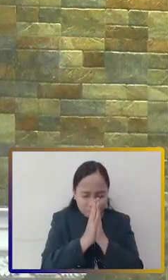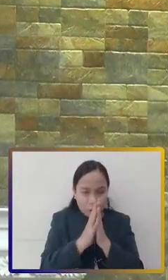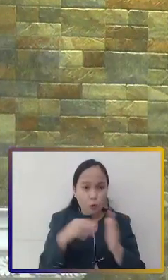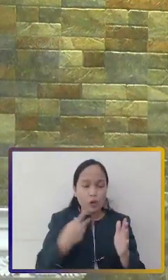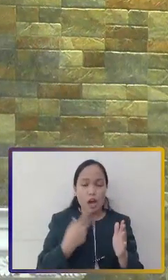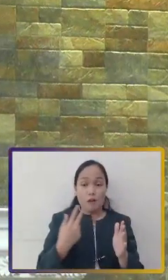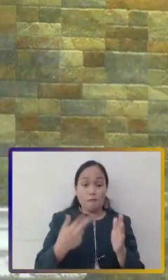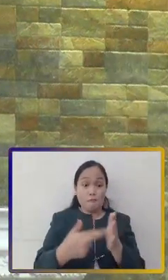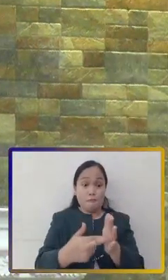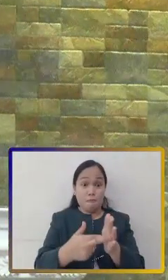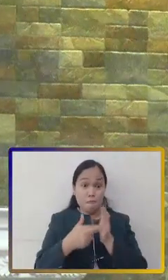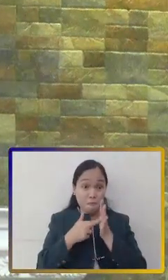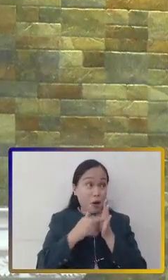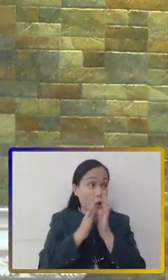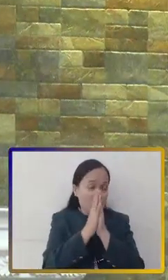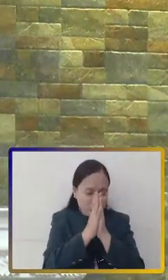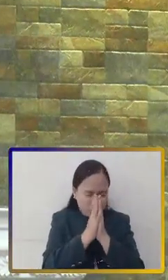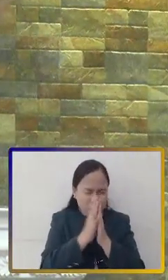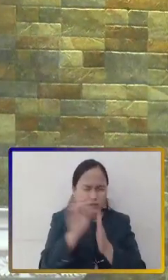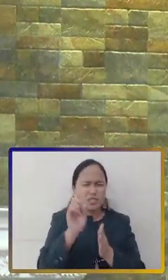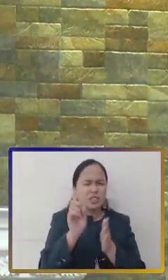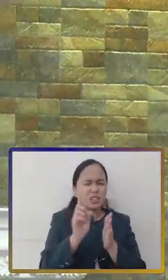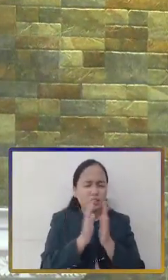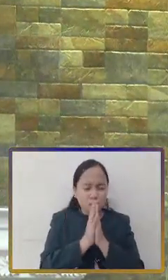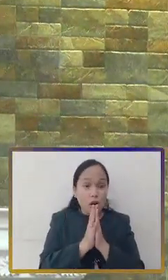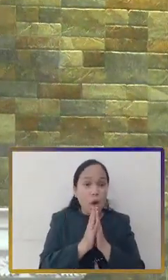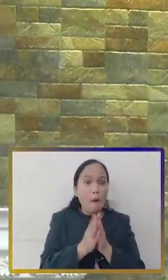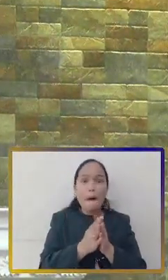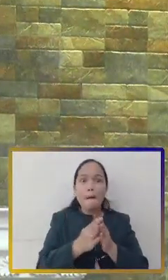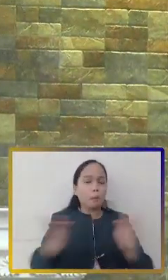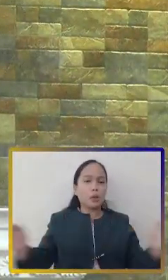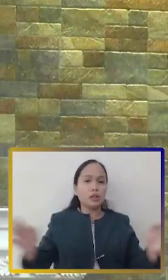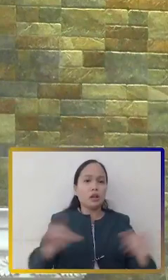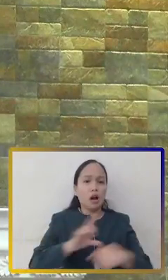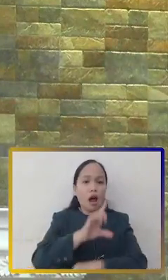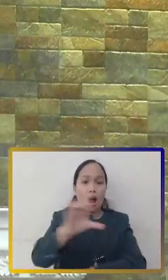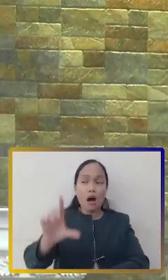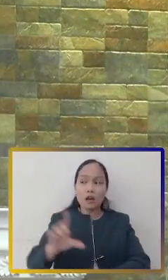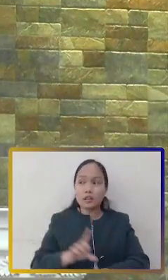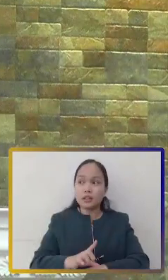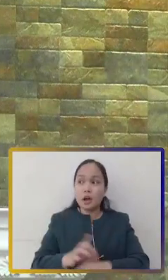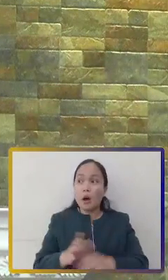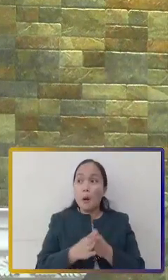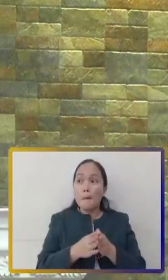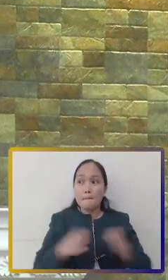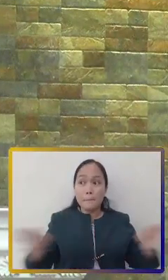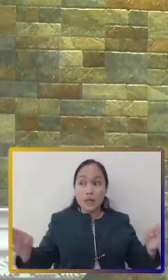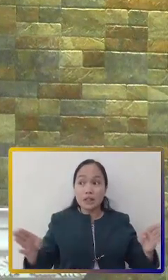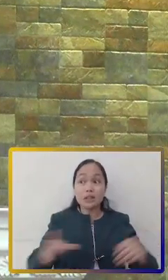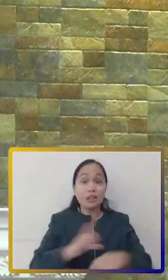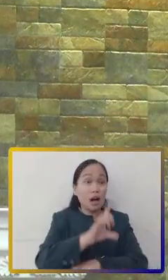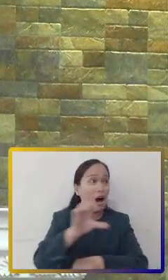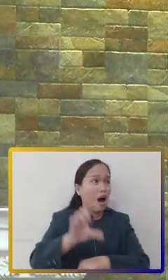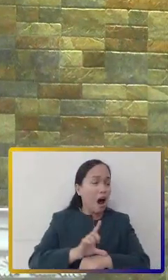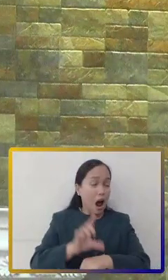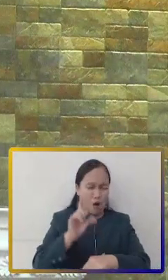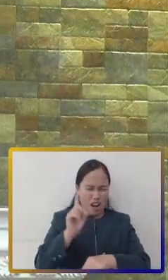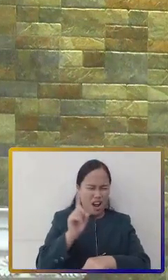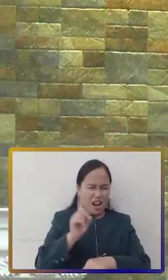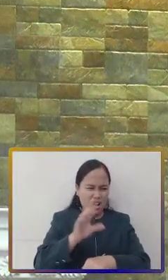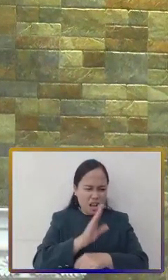naman siya sa atin na pinagpipray na isang malaking lupa, may isang malaking lote na kung saan pwede